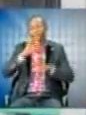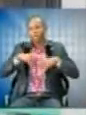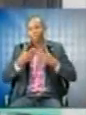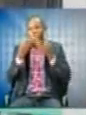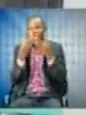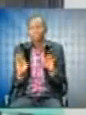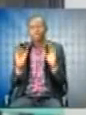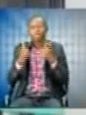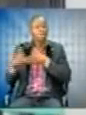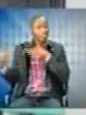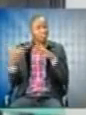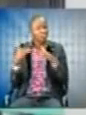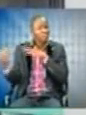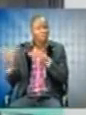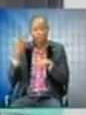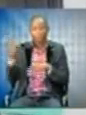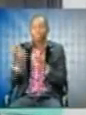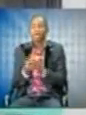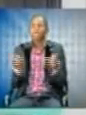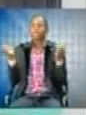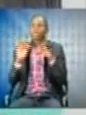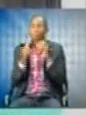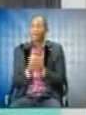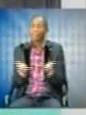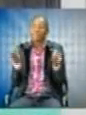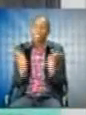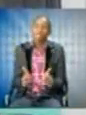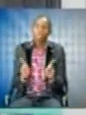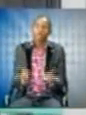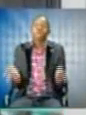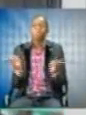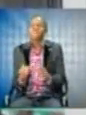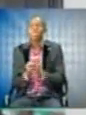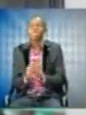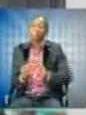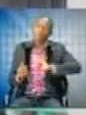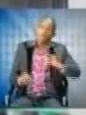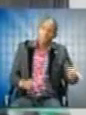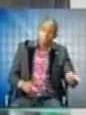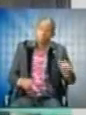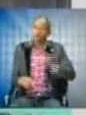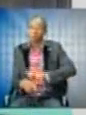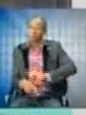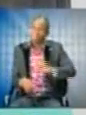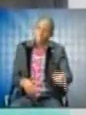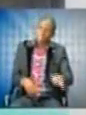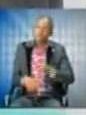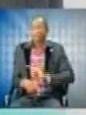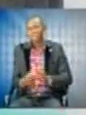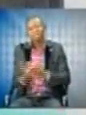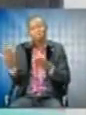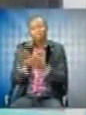a une répétition de guerre. Donc, à tout moment, il y a un mouvement oscillatoire. Ils partent, ils reviennent. Il était vraiment impérieux pour nous d'intervenir beaucoup